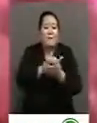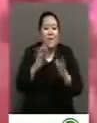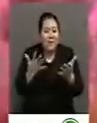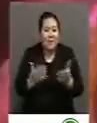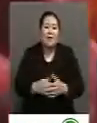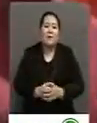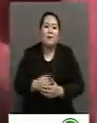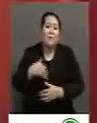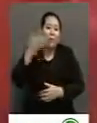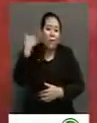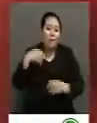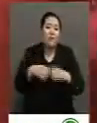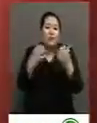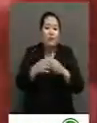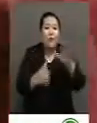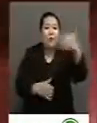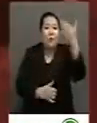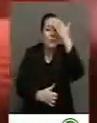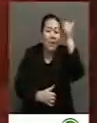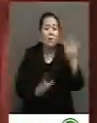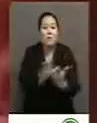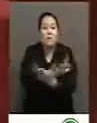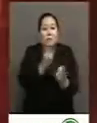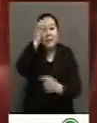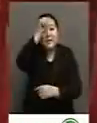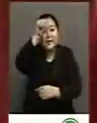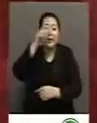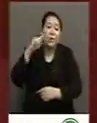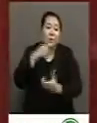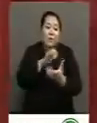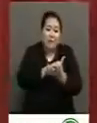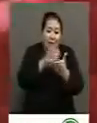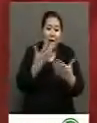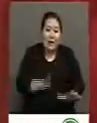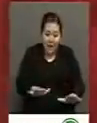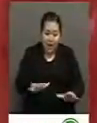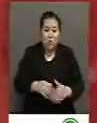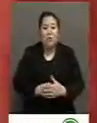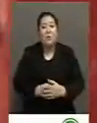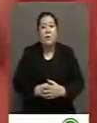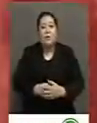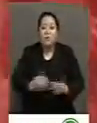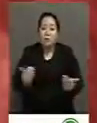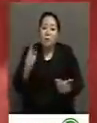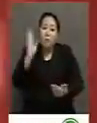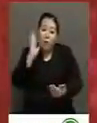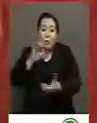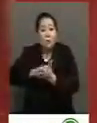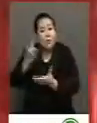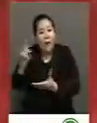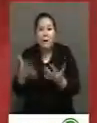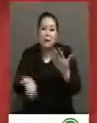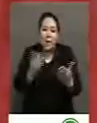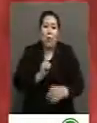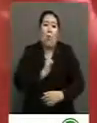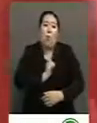งหน้าเมื่อหลายวันก่อนเพราะว่าตามธรรมเนียมแล้วหญิงม่ายจะต้องสวมชุดขาวแล้วก็ห้ามเข้าร่วมเฉลิมฉลองพิธีการใดๆเพราะเ